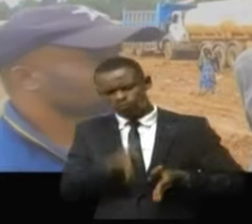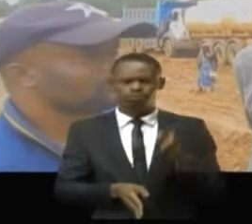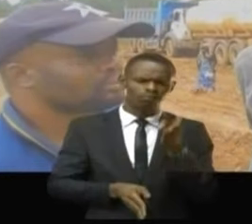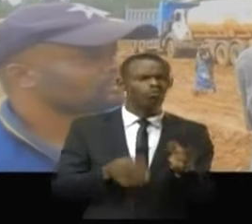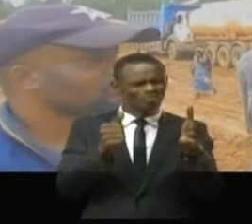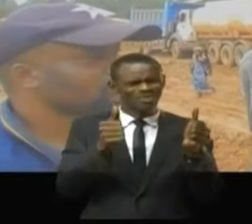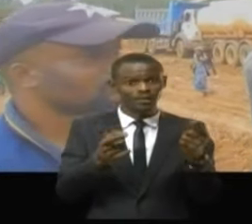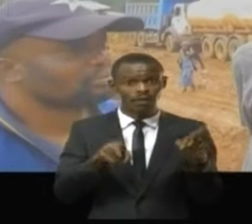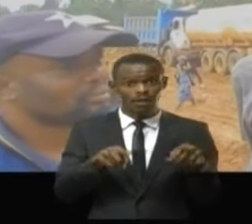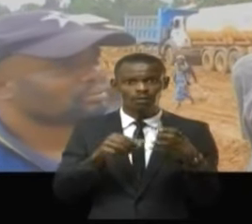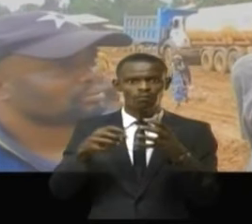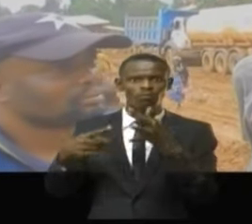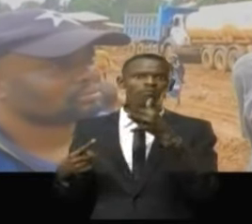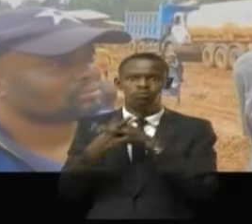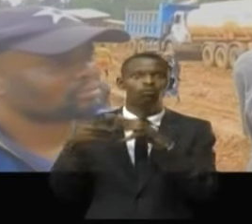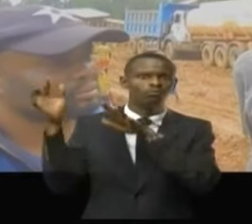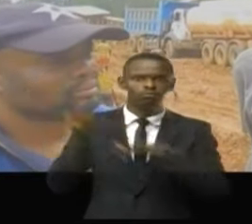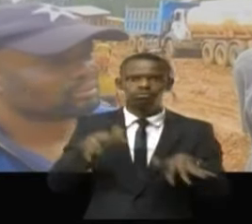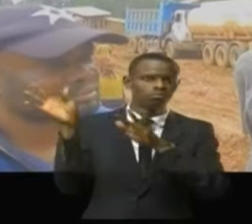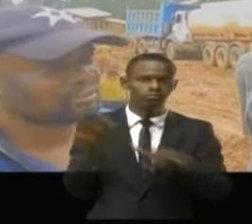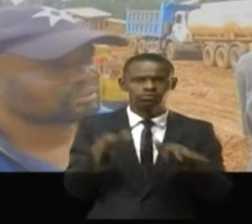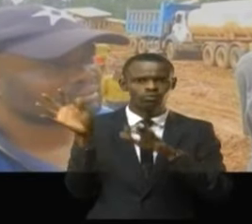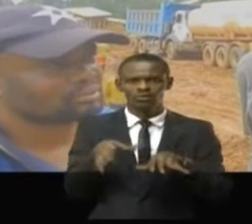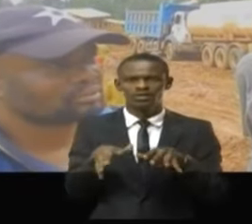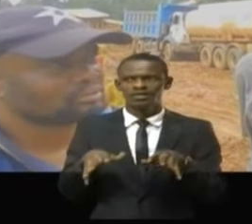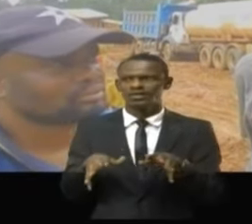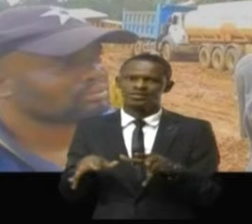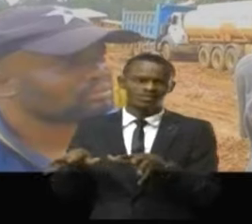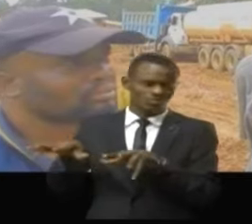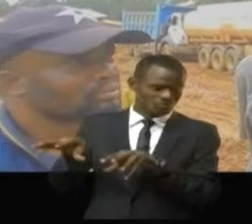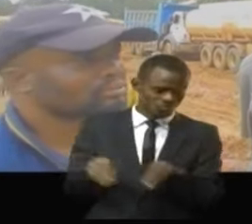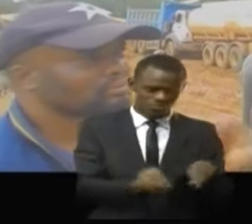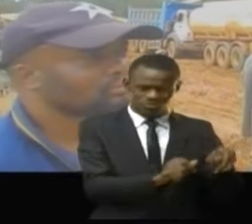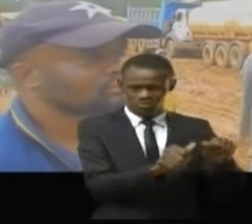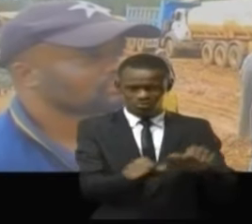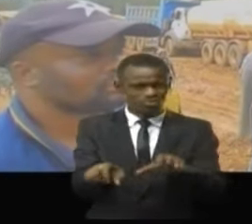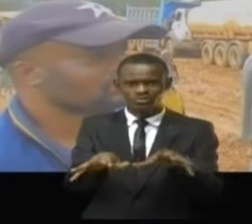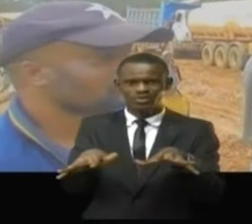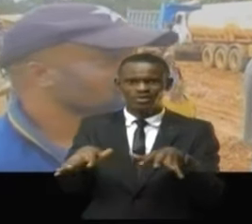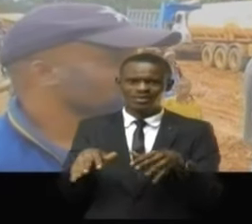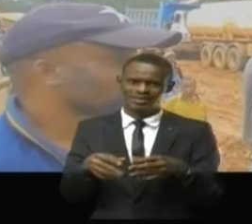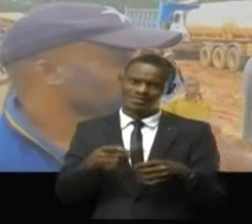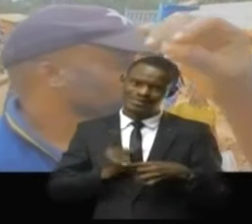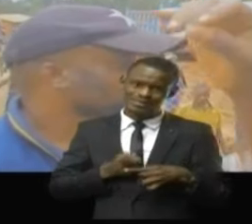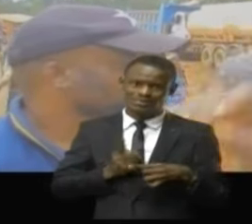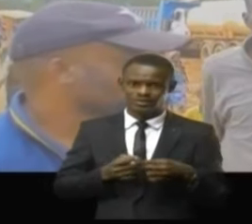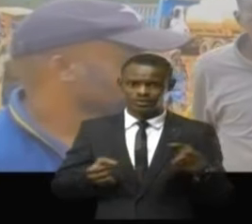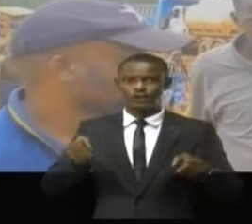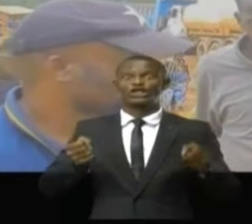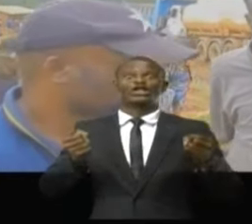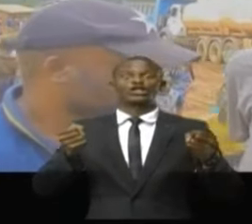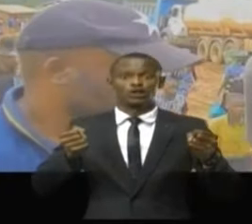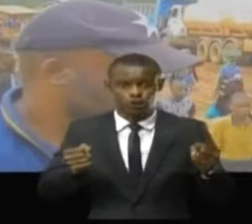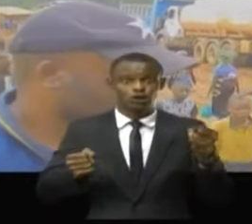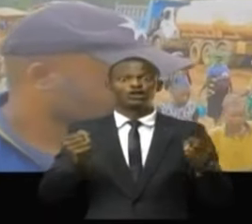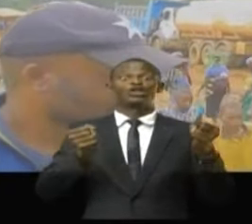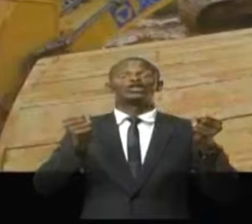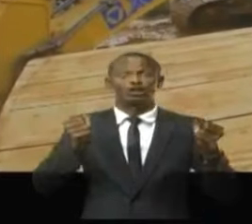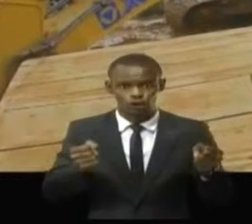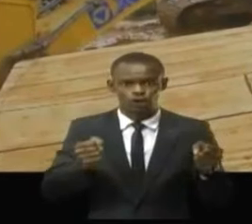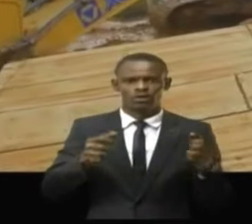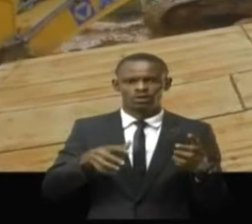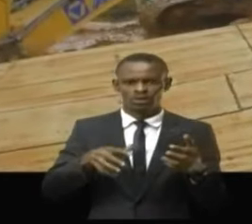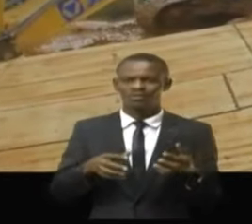le passage aux véhicules. Certains véhicules transportent de marchandises qui dépassent les tonnages. Les autorités doivent réglementer